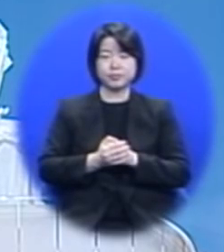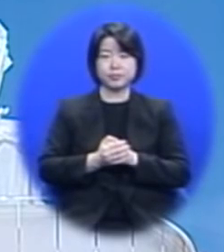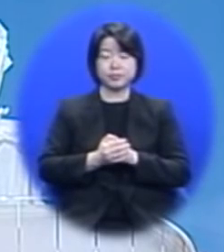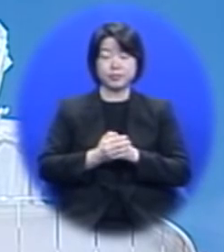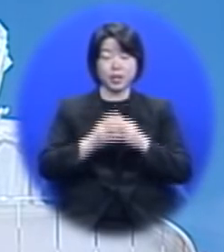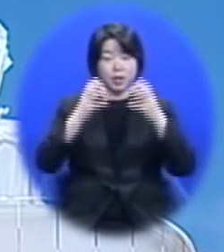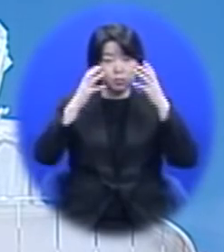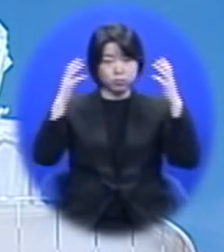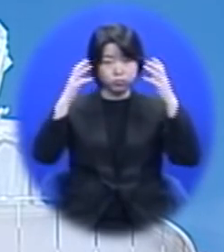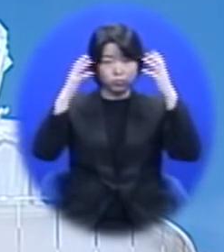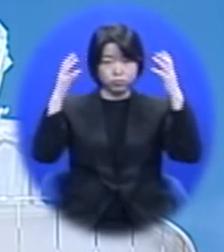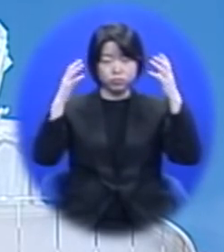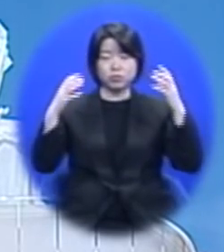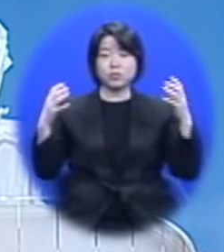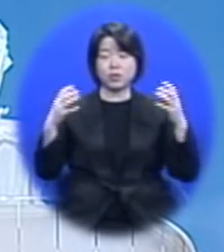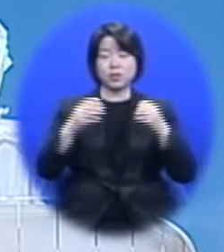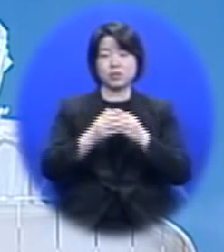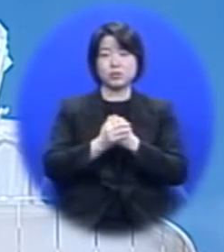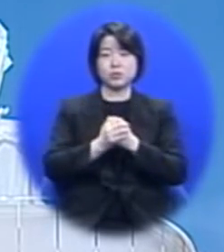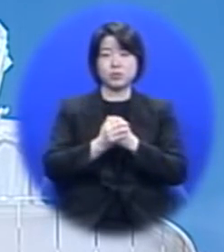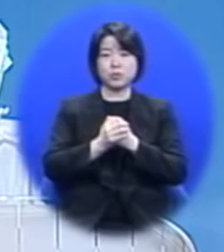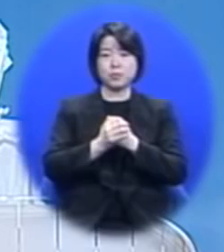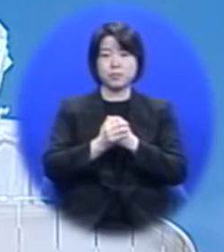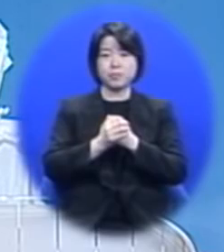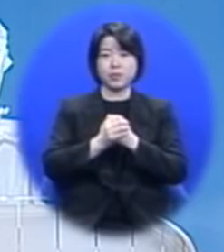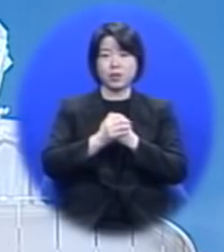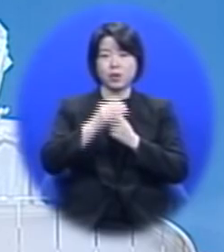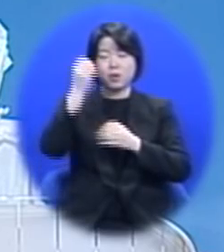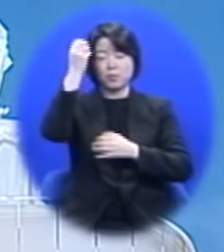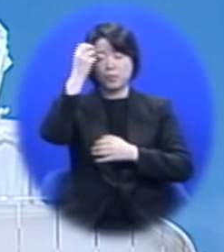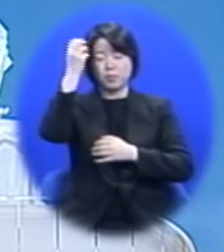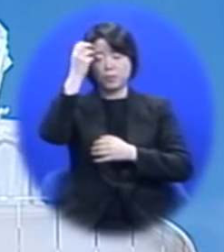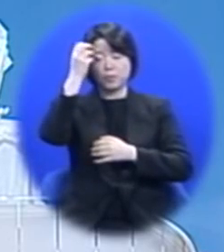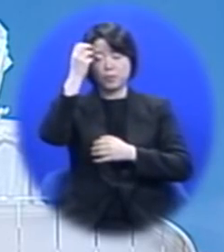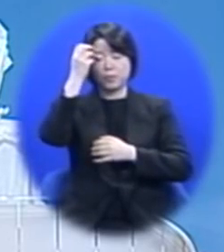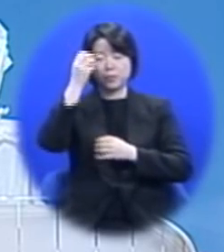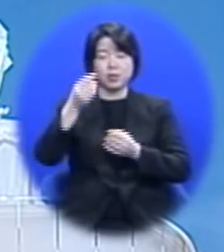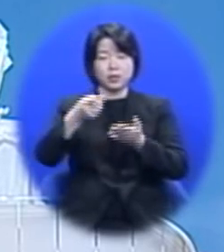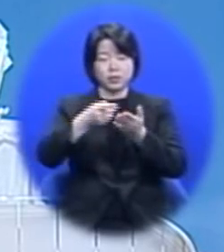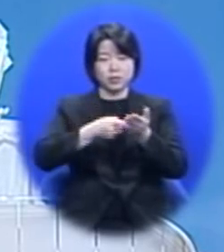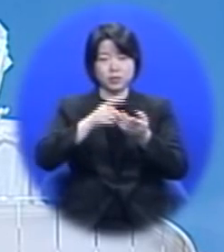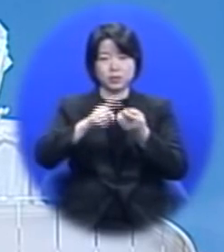퉁퉁 부어서 혼수 상태로 계속 치료가 진행이 되었고